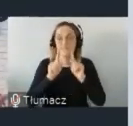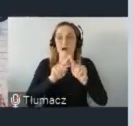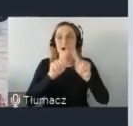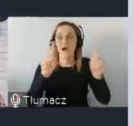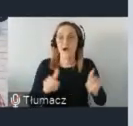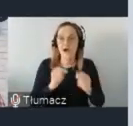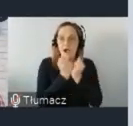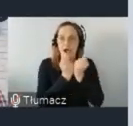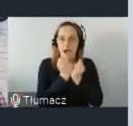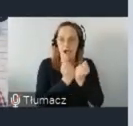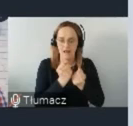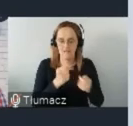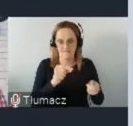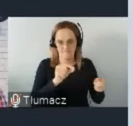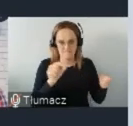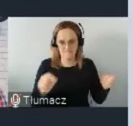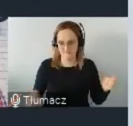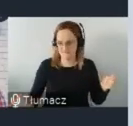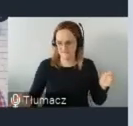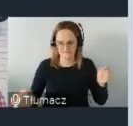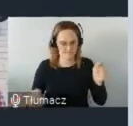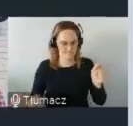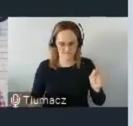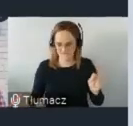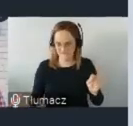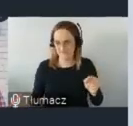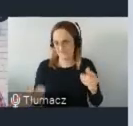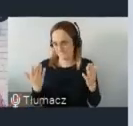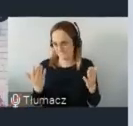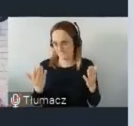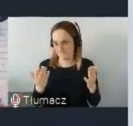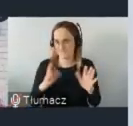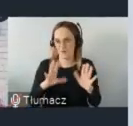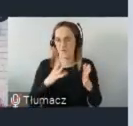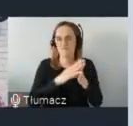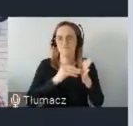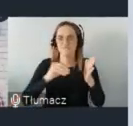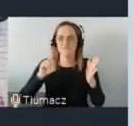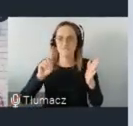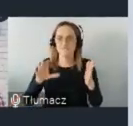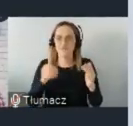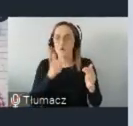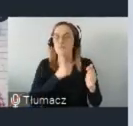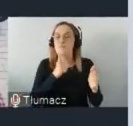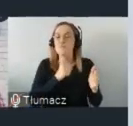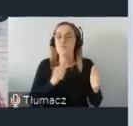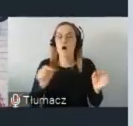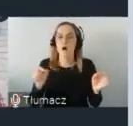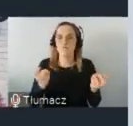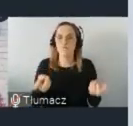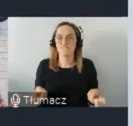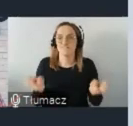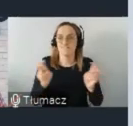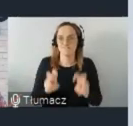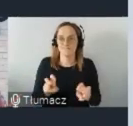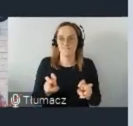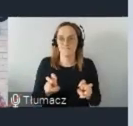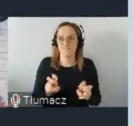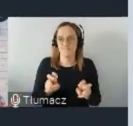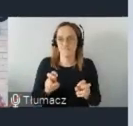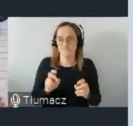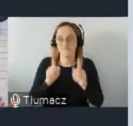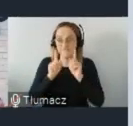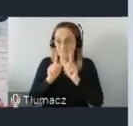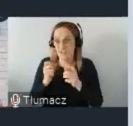rzeczywistości, patrząc przez tego smartfona tak jakby, przez tą warstwę, gdzie jest ten rysunek, próbujemy to odtworzyć w